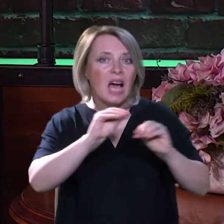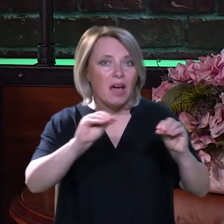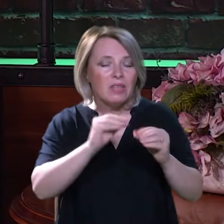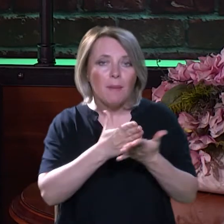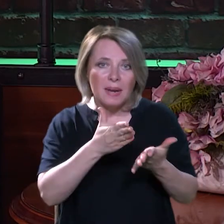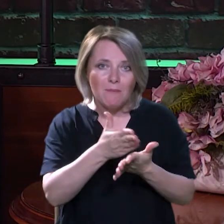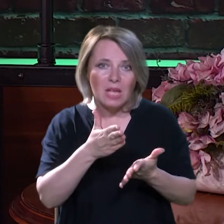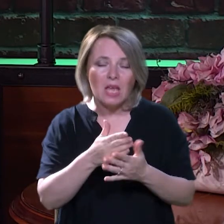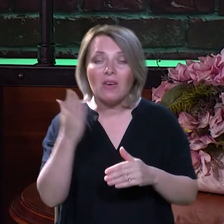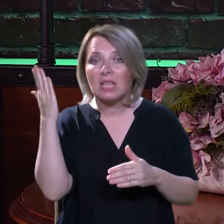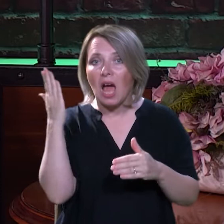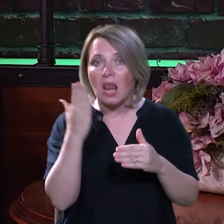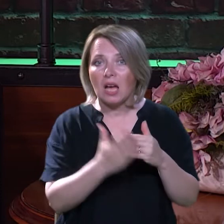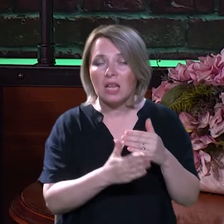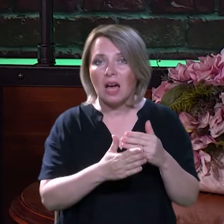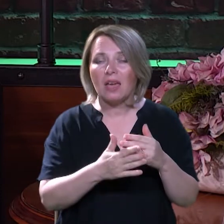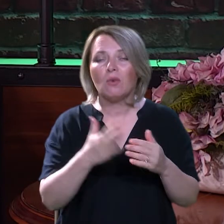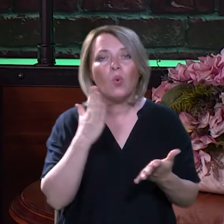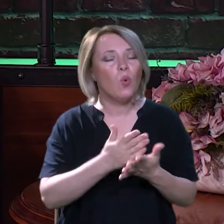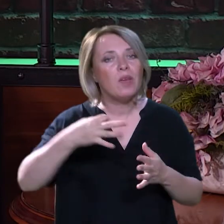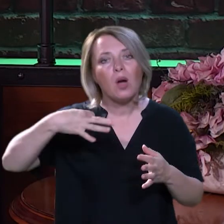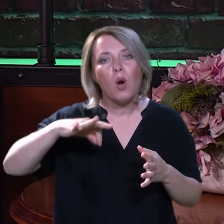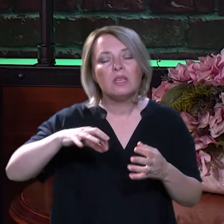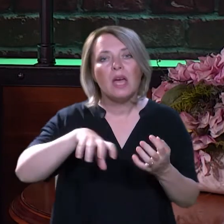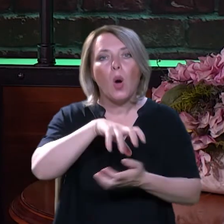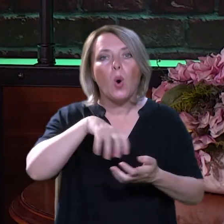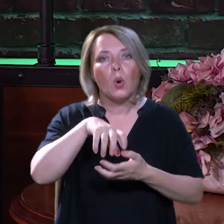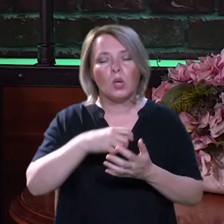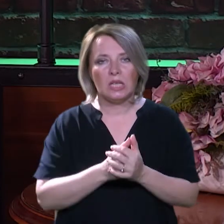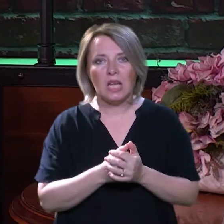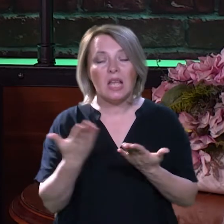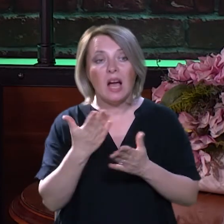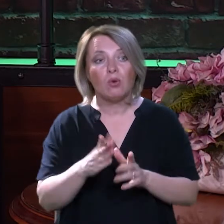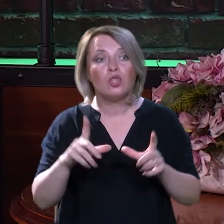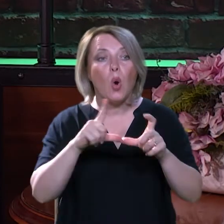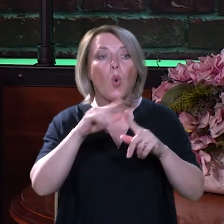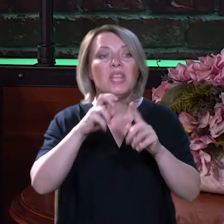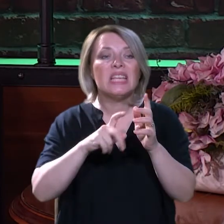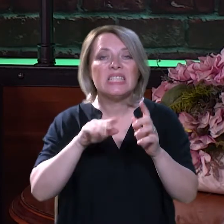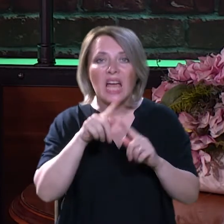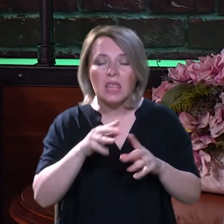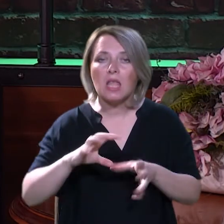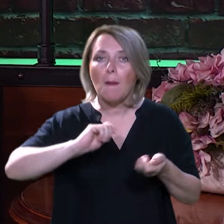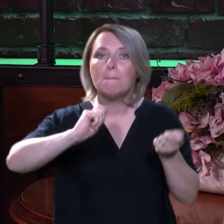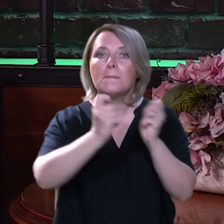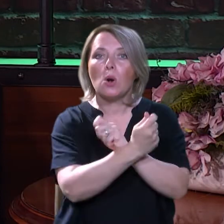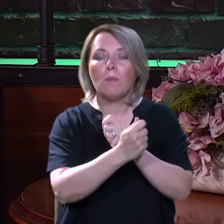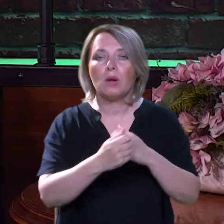i primjenjivati, ali na kraju krajeva uvijek je do roditelja kako će utjecati na promjenu. Dakle, mi